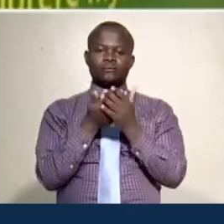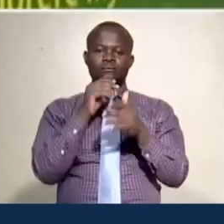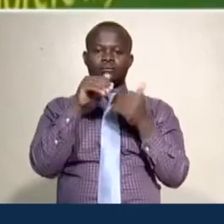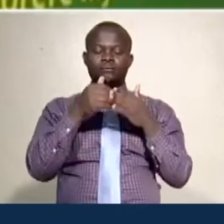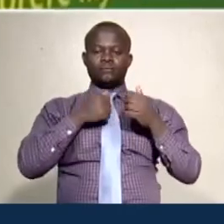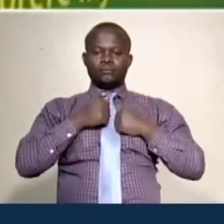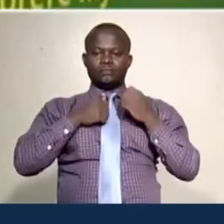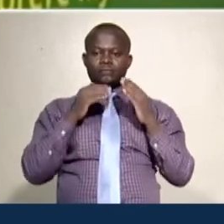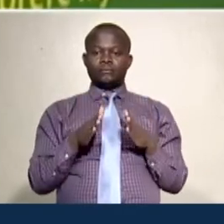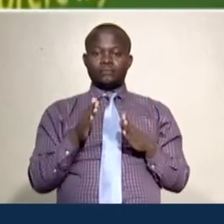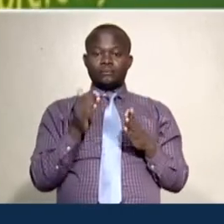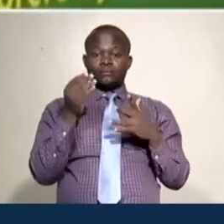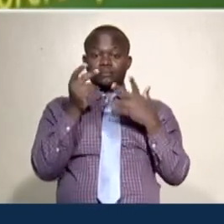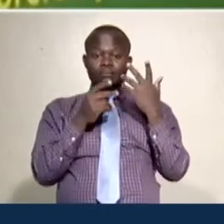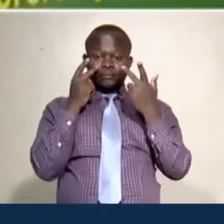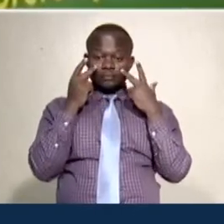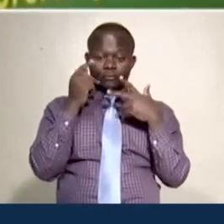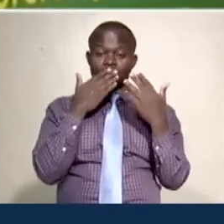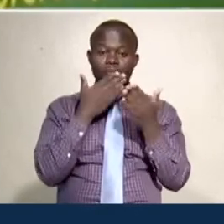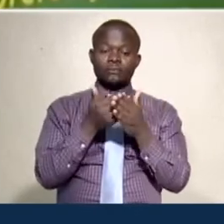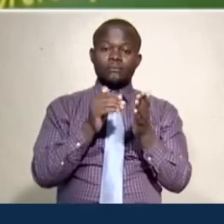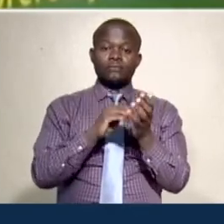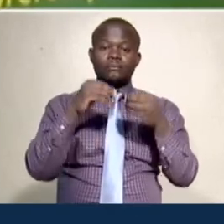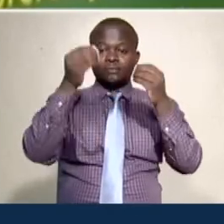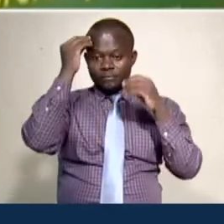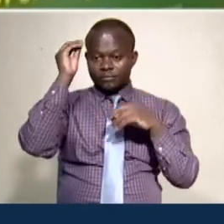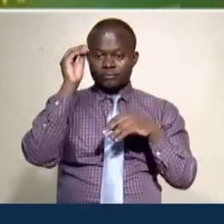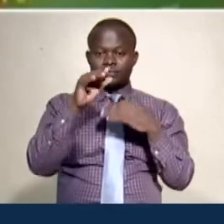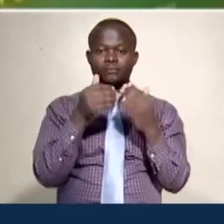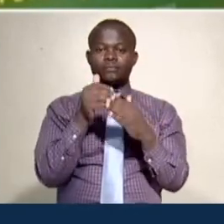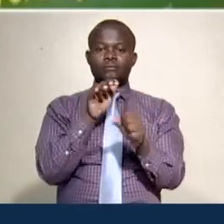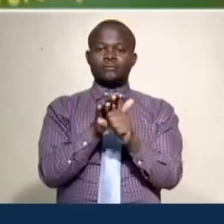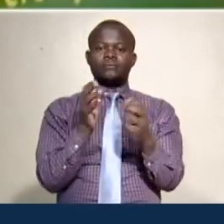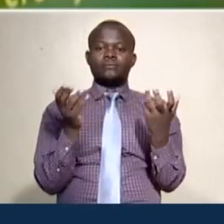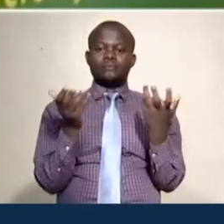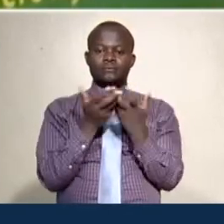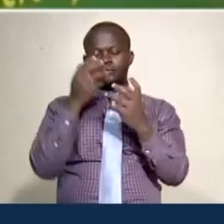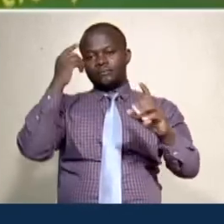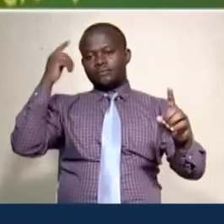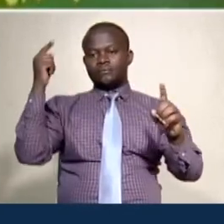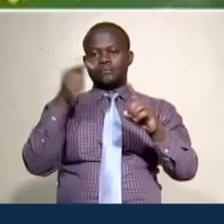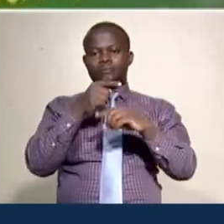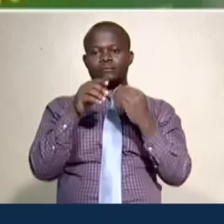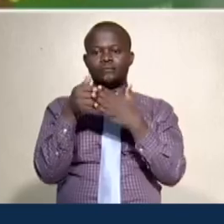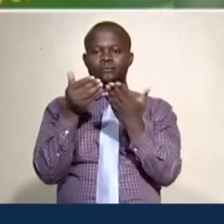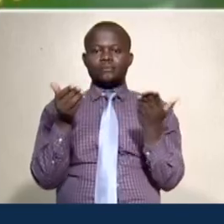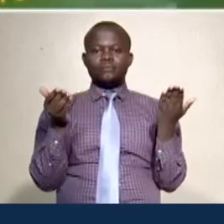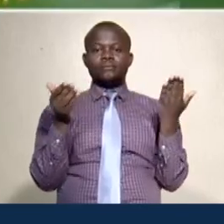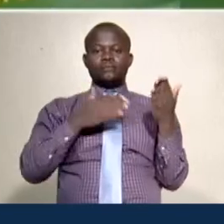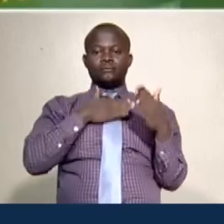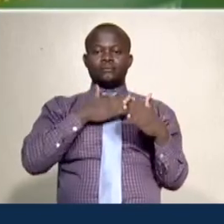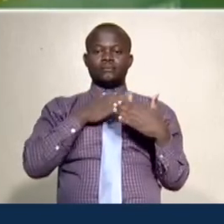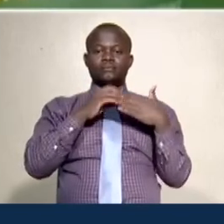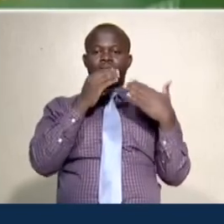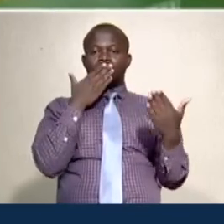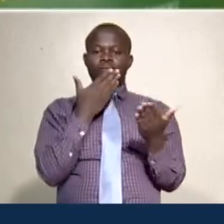Banyarwanda. Urabona ko ari ibintu byiza, kandi n'ahantu dutangira noneho n'ubutumwa ubutumwa cyane cyane bugamije kunoza kwishima imiyoborere